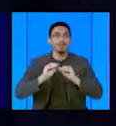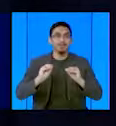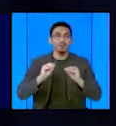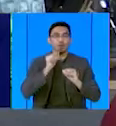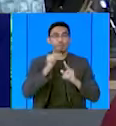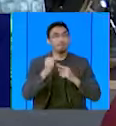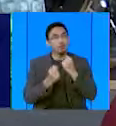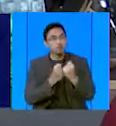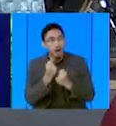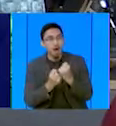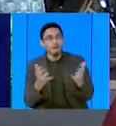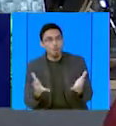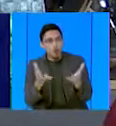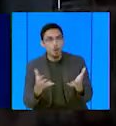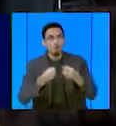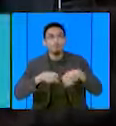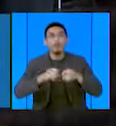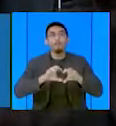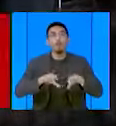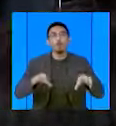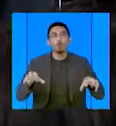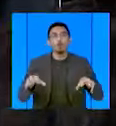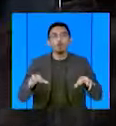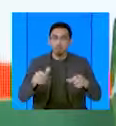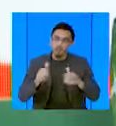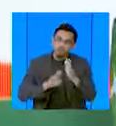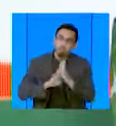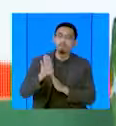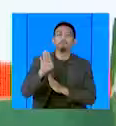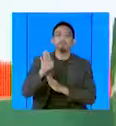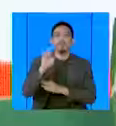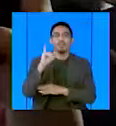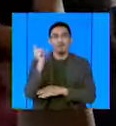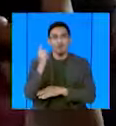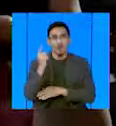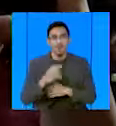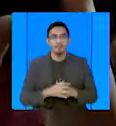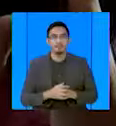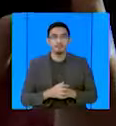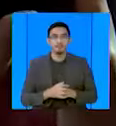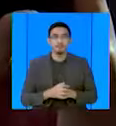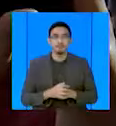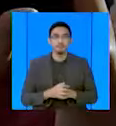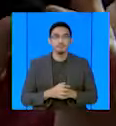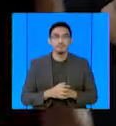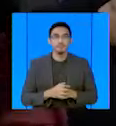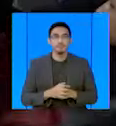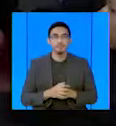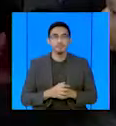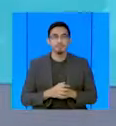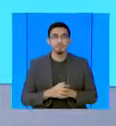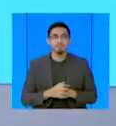mendorong pemasaran produknya naik kelas dan disukai banyak orang. Dari Bekasi, Jawa Barat, Fakih Satrio, iNews melaporkan.